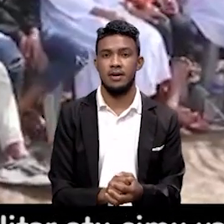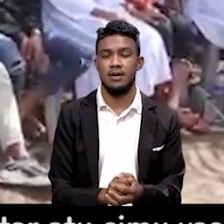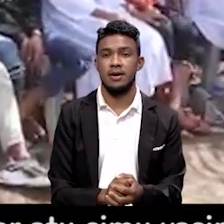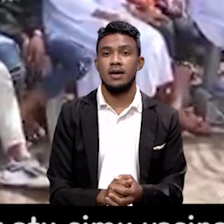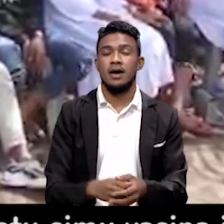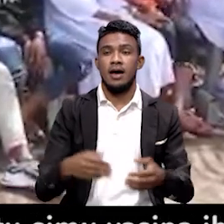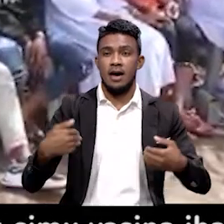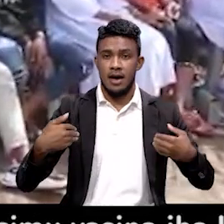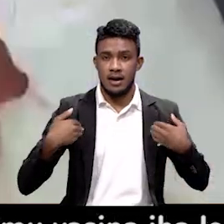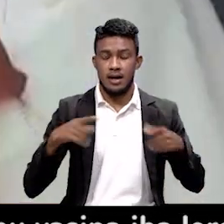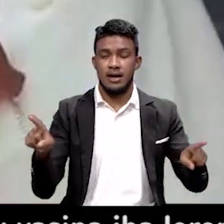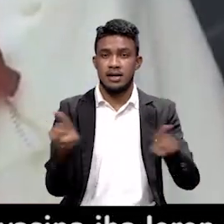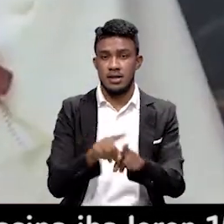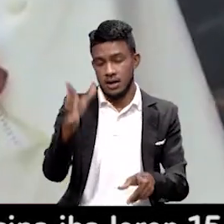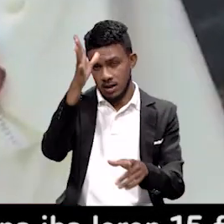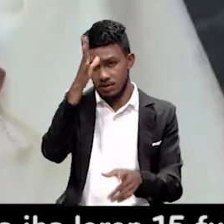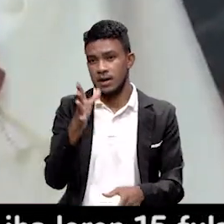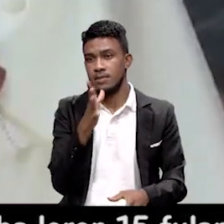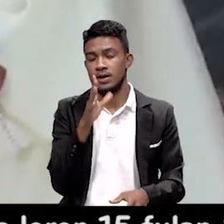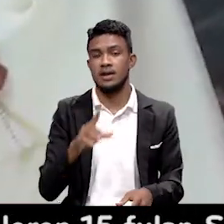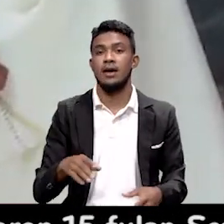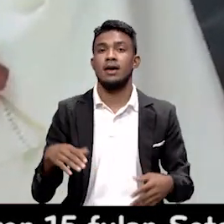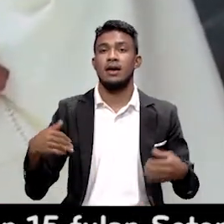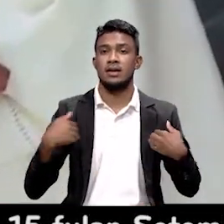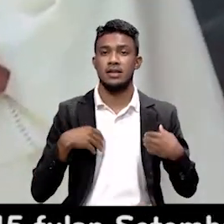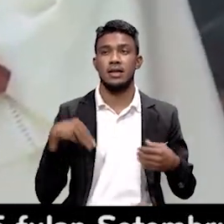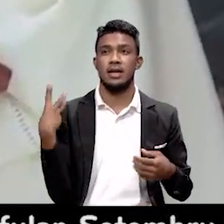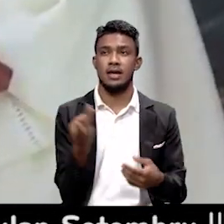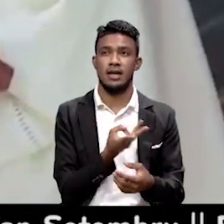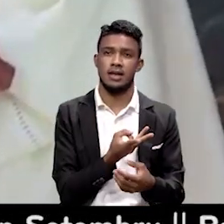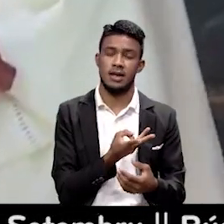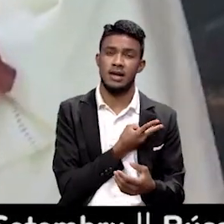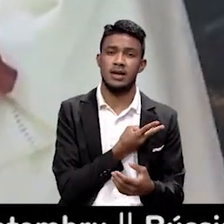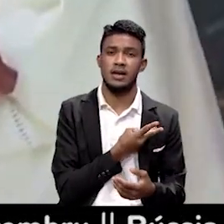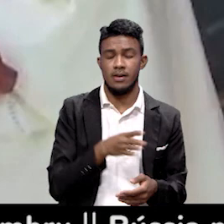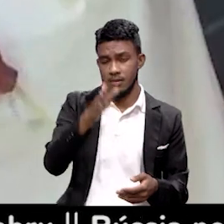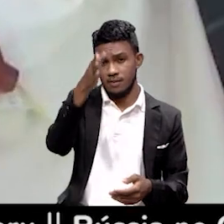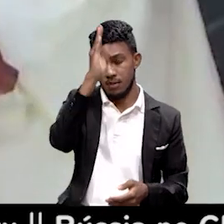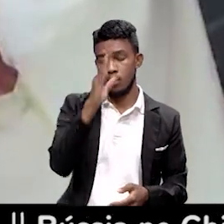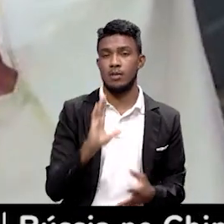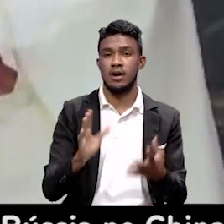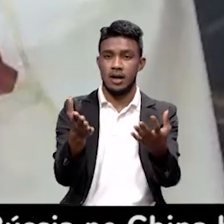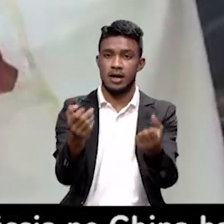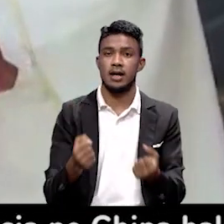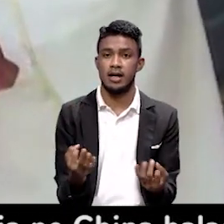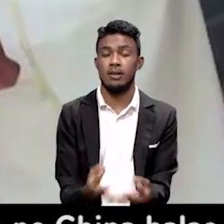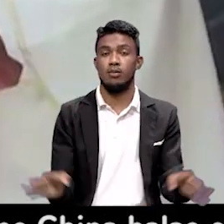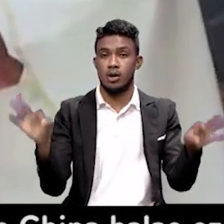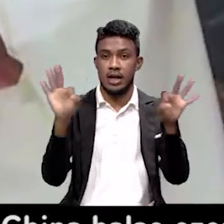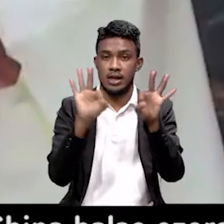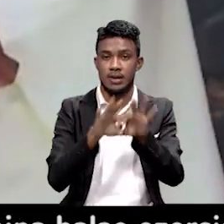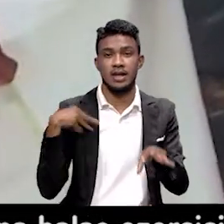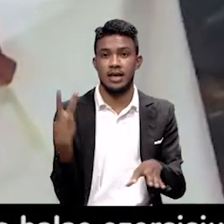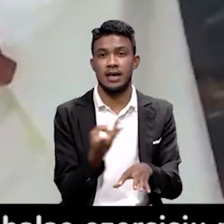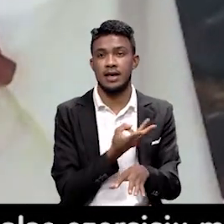Say inangamang, Saya dapat mus itu nebo kasau itu nebe maroma kakarak. Importante mak itu